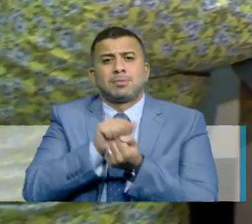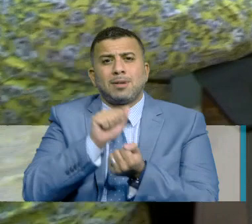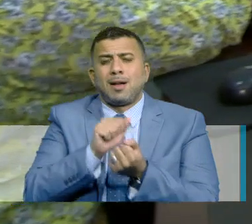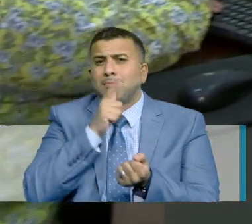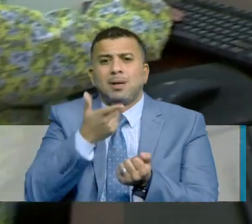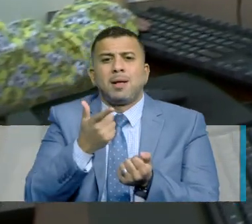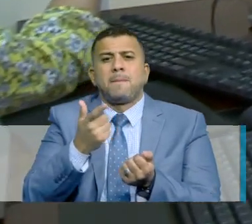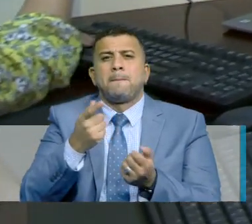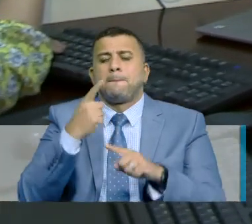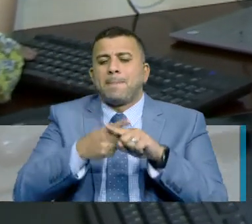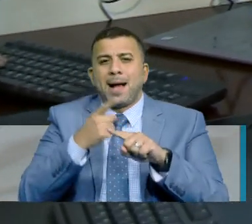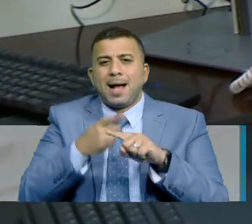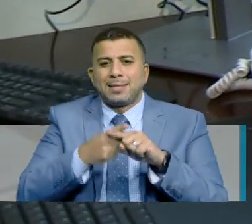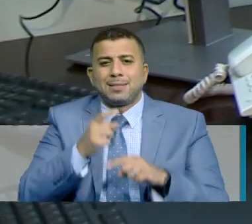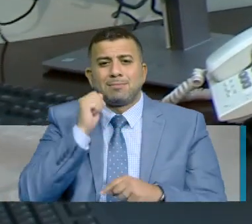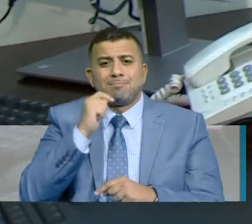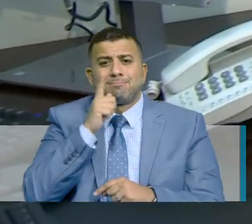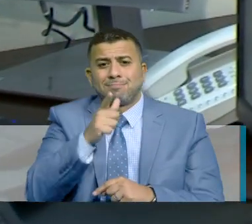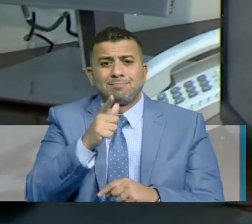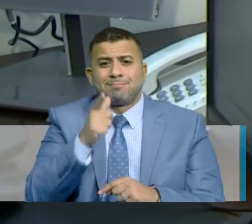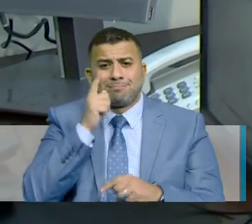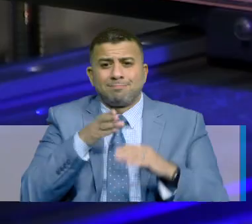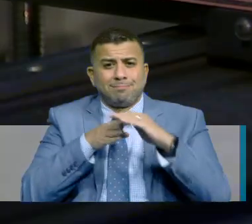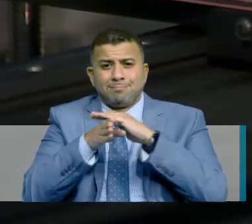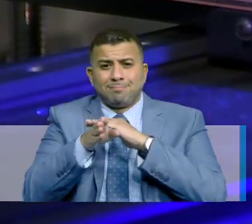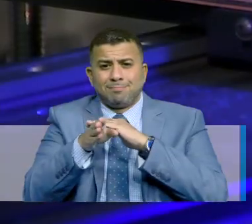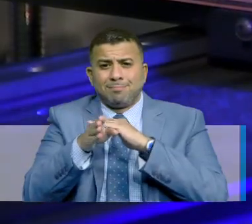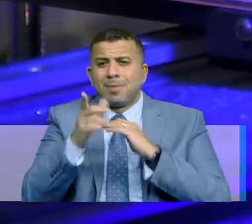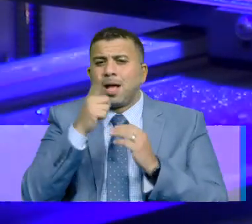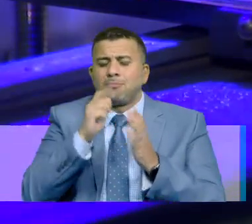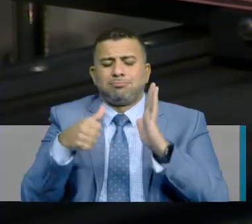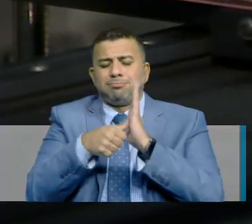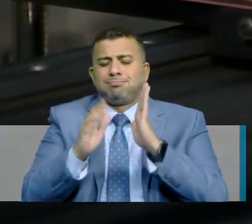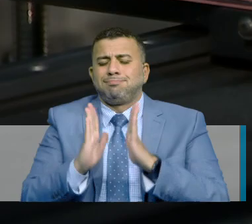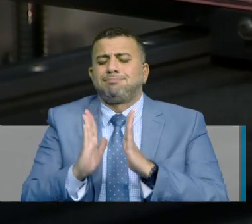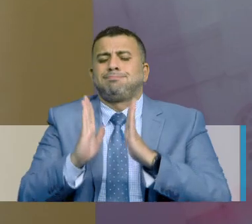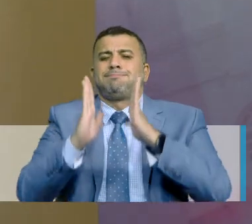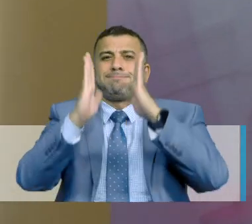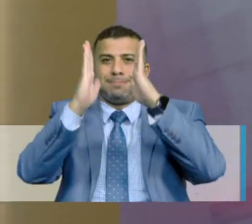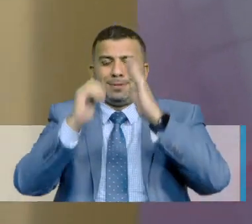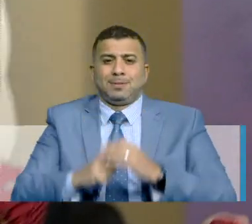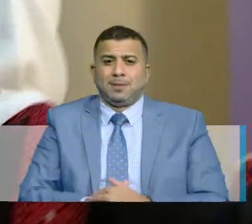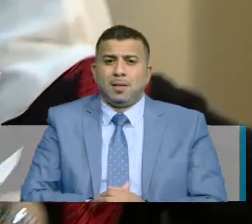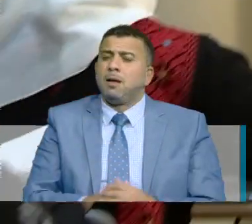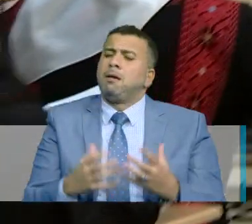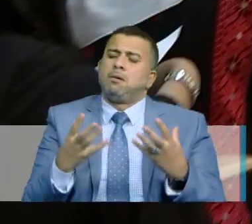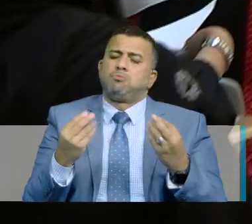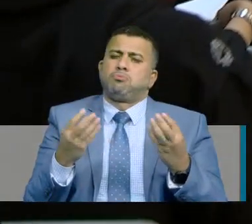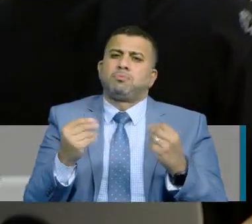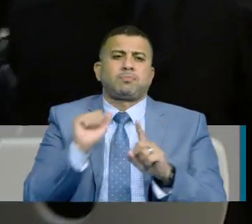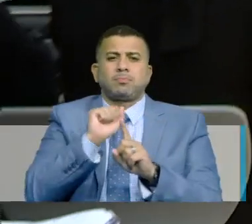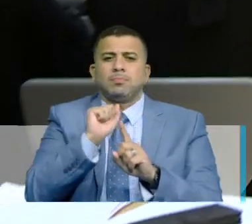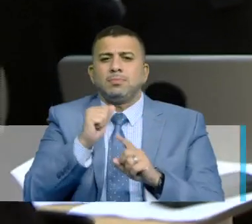على المعادن كذلك المستخدمه على المداخل او المصاعد خدمات عديده